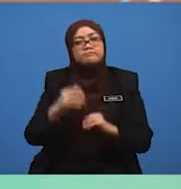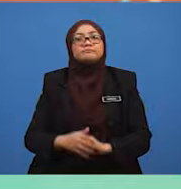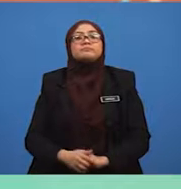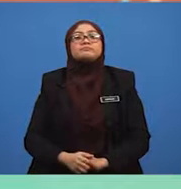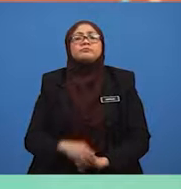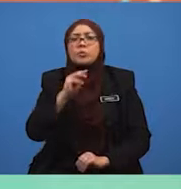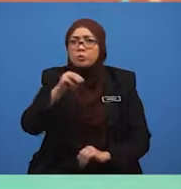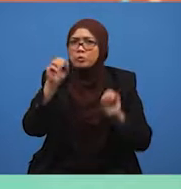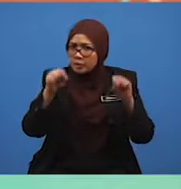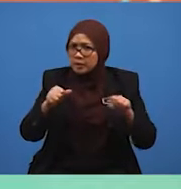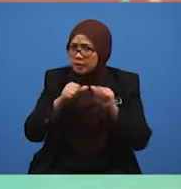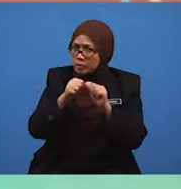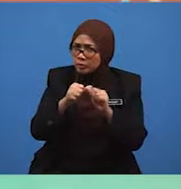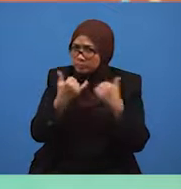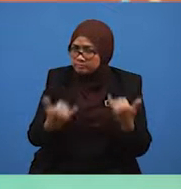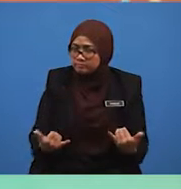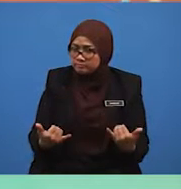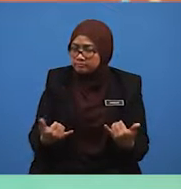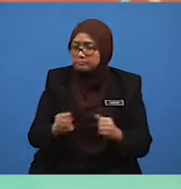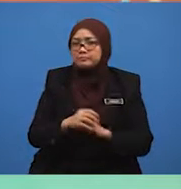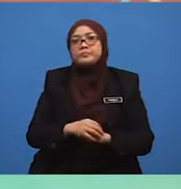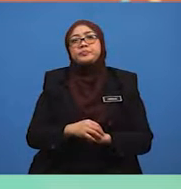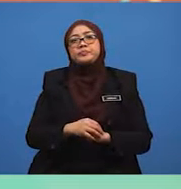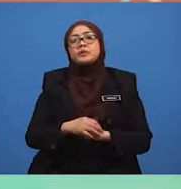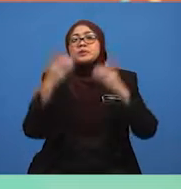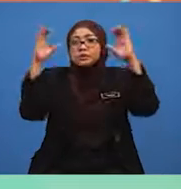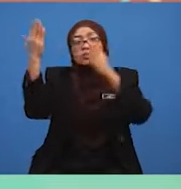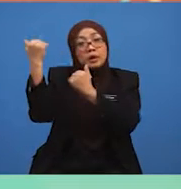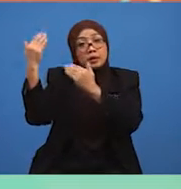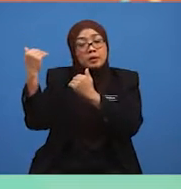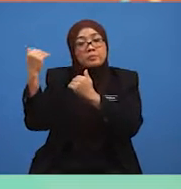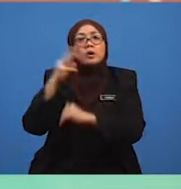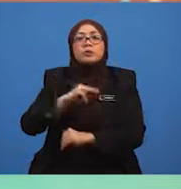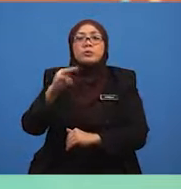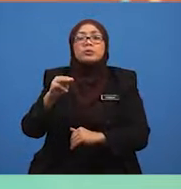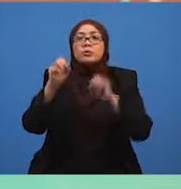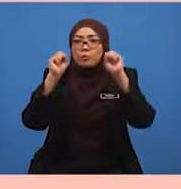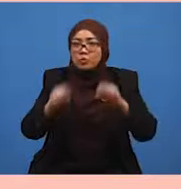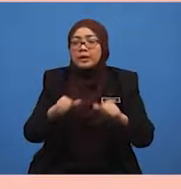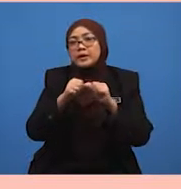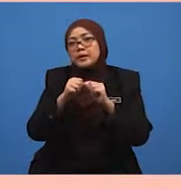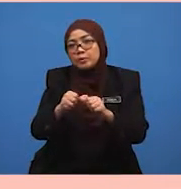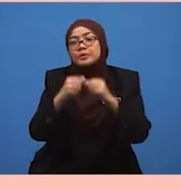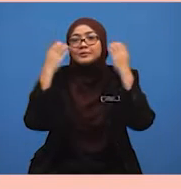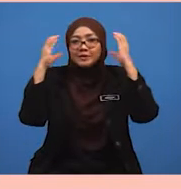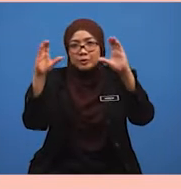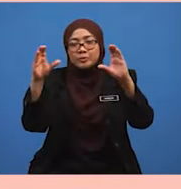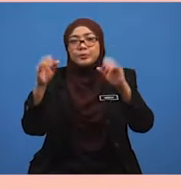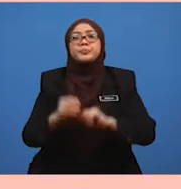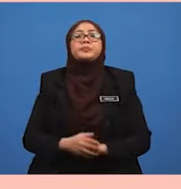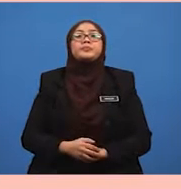ikut? Saya harap anda semua dapat mengikut rentak saya. Di manakah